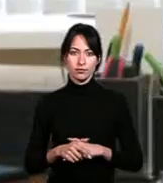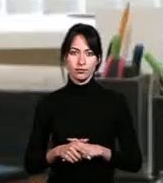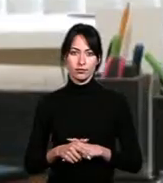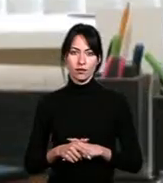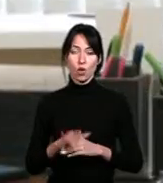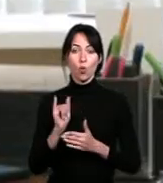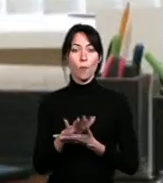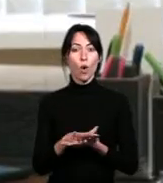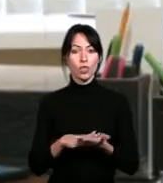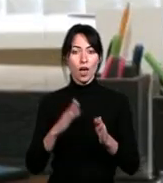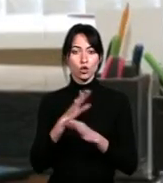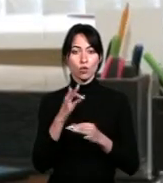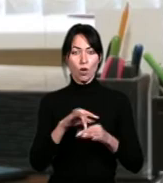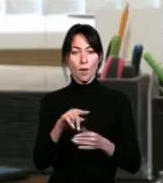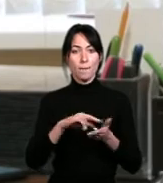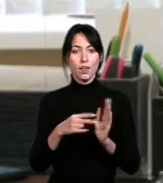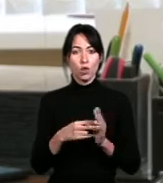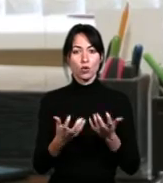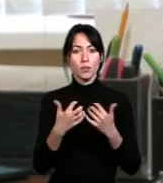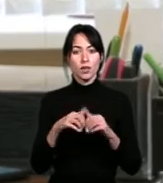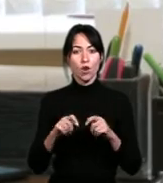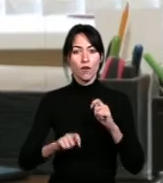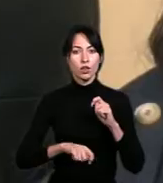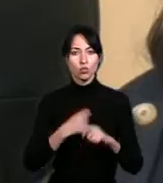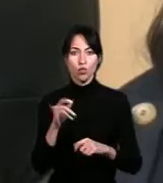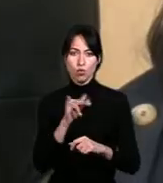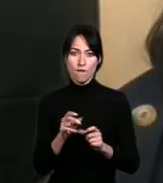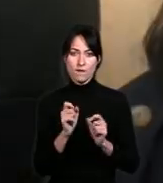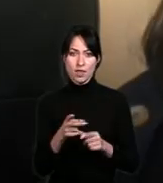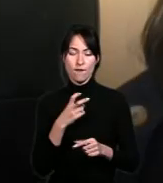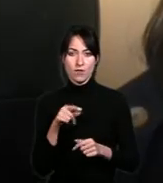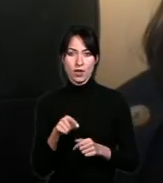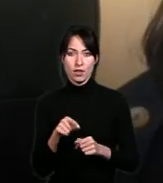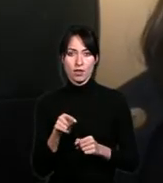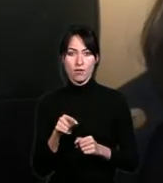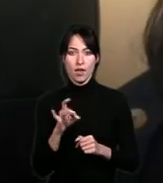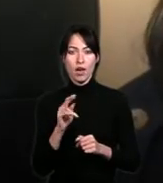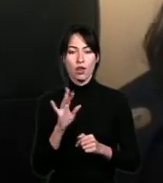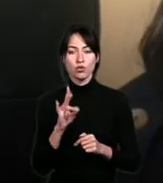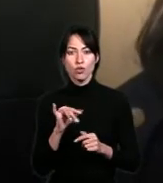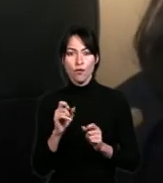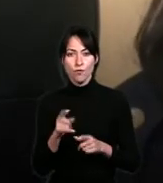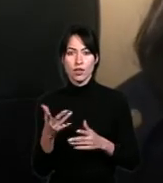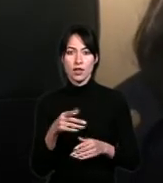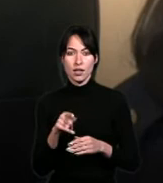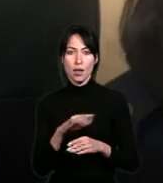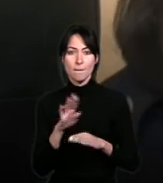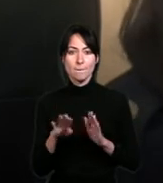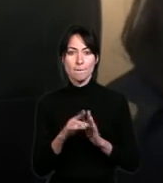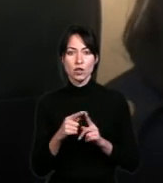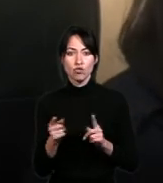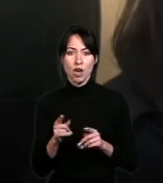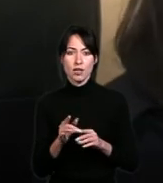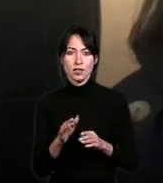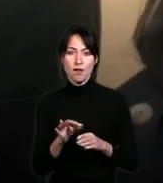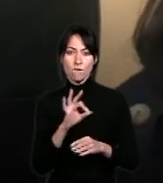У подальшому екологи планують підрахувати шкоду від викидів. Речовини, які здійснюються під час використання там